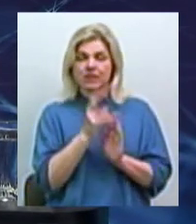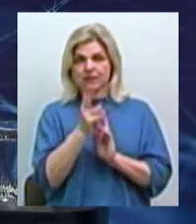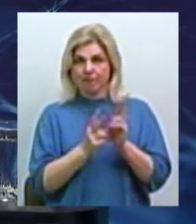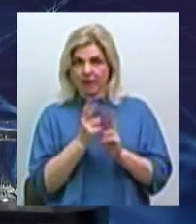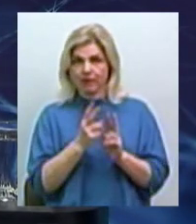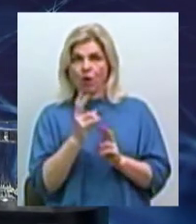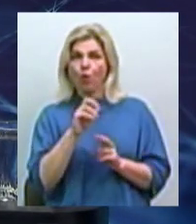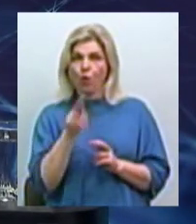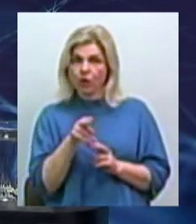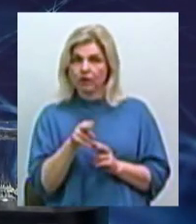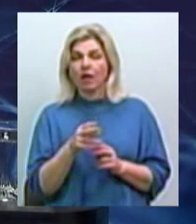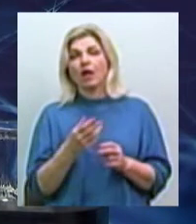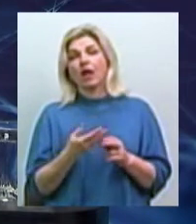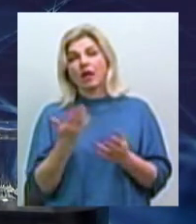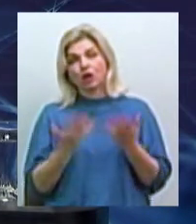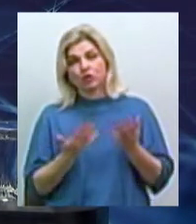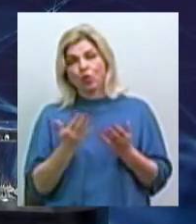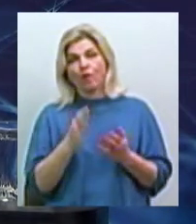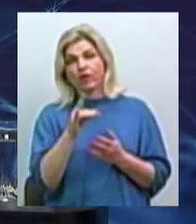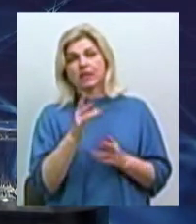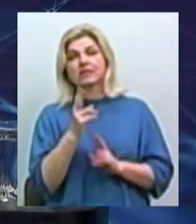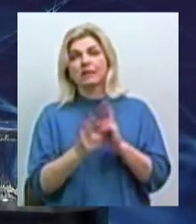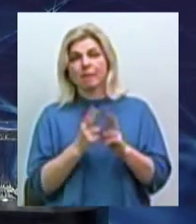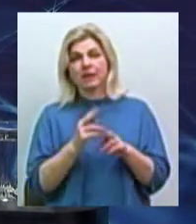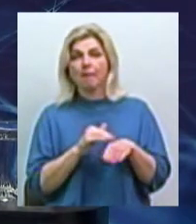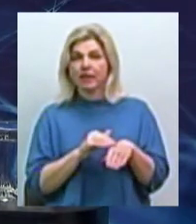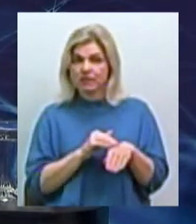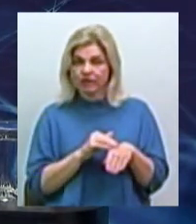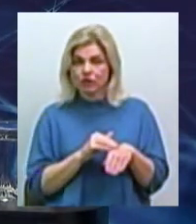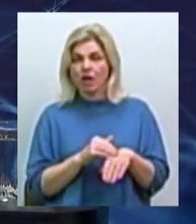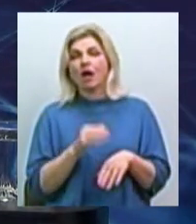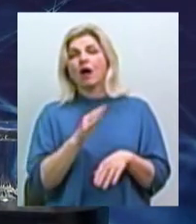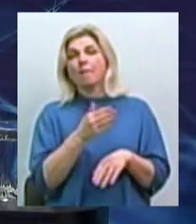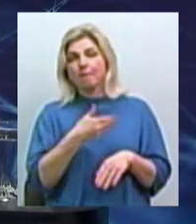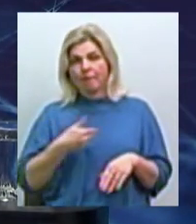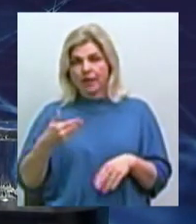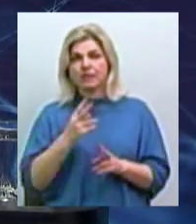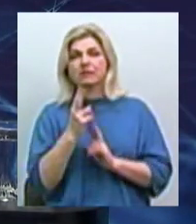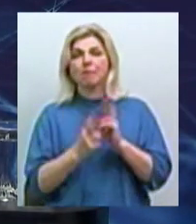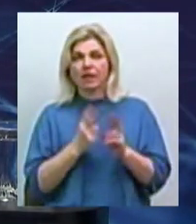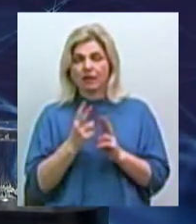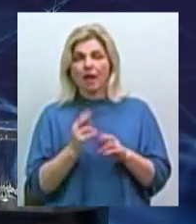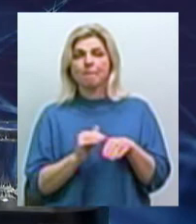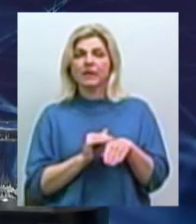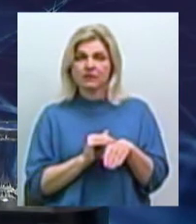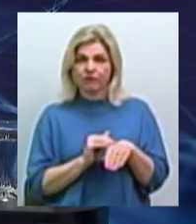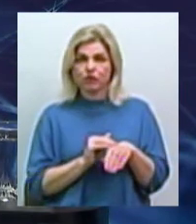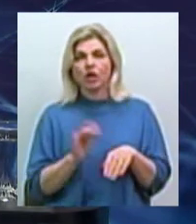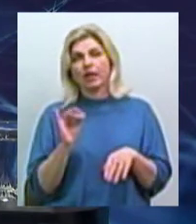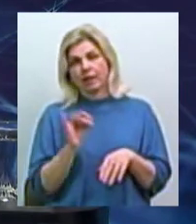ідентифікаційний код. Якщо ви змінили прізвище, ми змінюємо відповідно прізвище